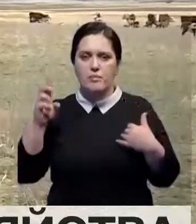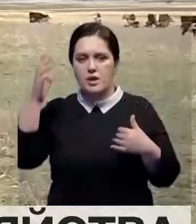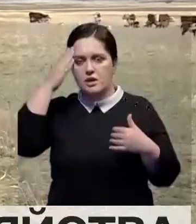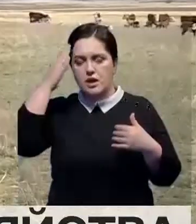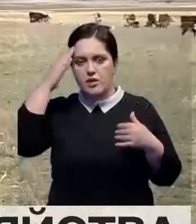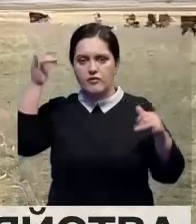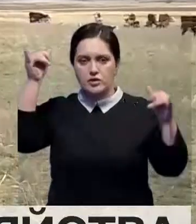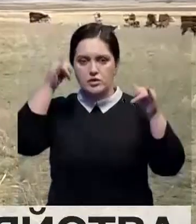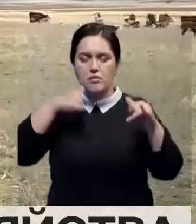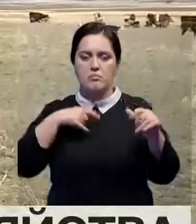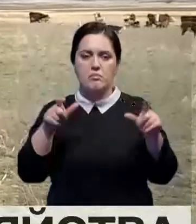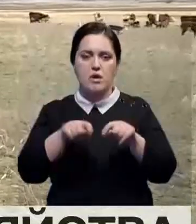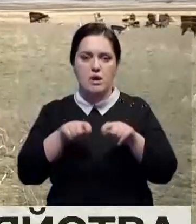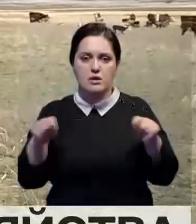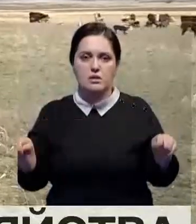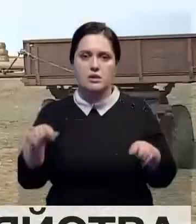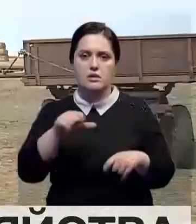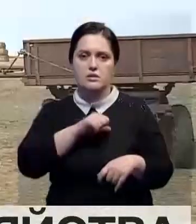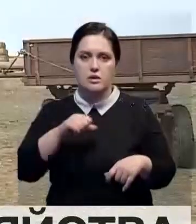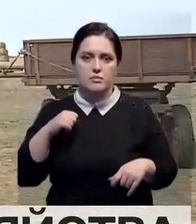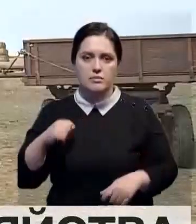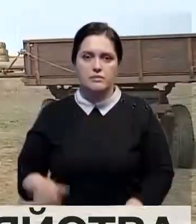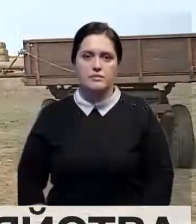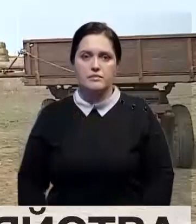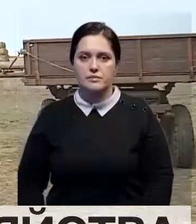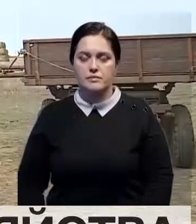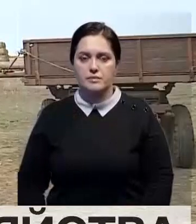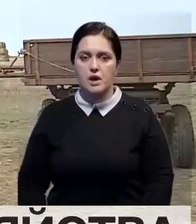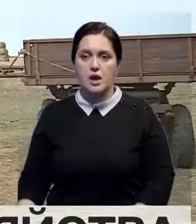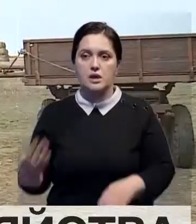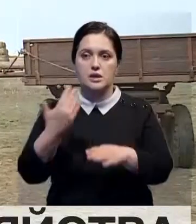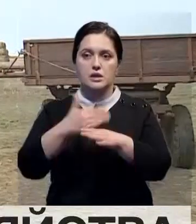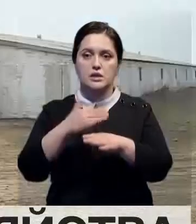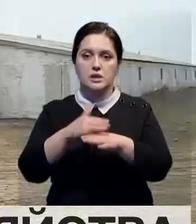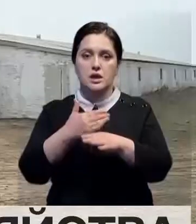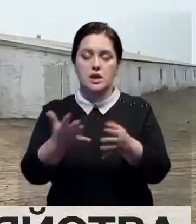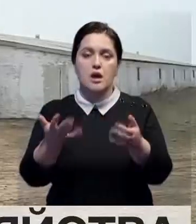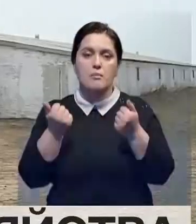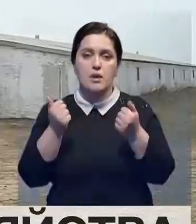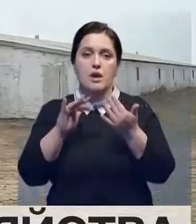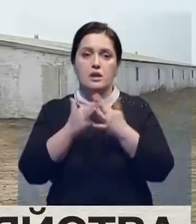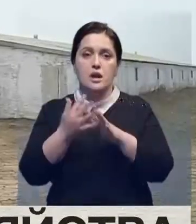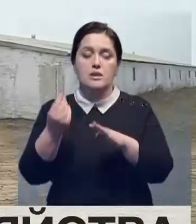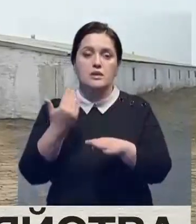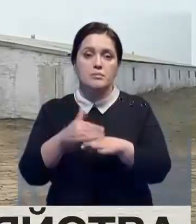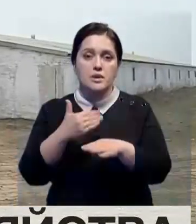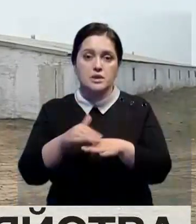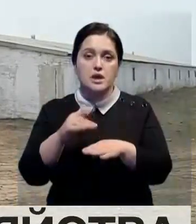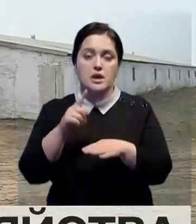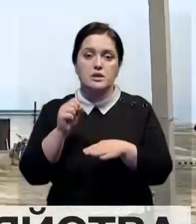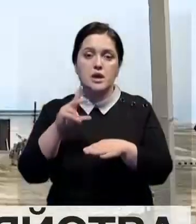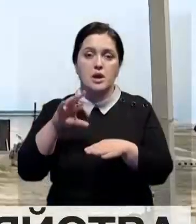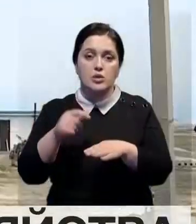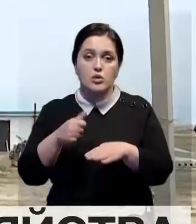сами магазин открыли, продукцию сами хотим продавать. Кредит в хозяйстве получили по программе «Агробизнес». Залогом выступила база и